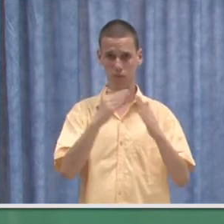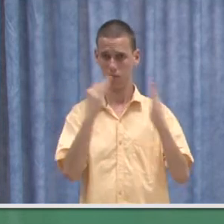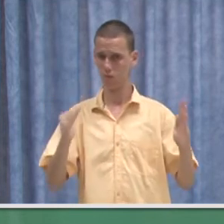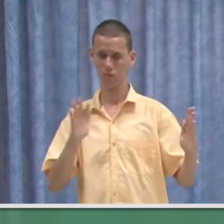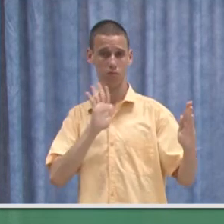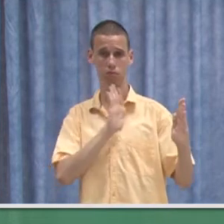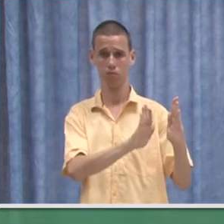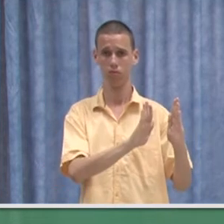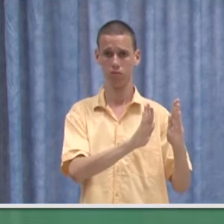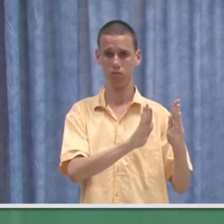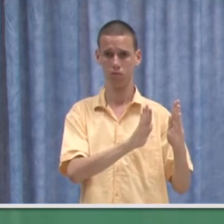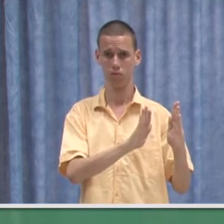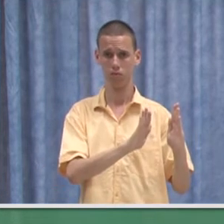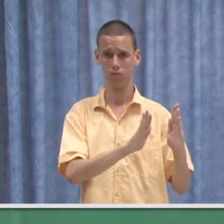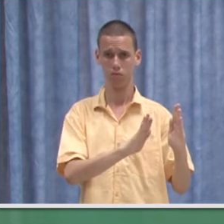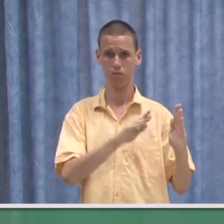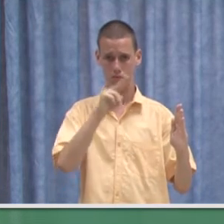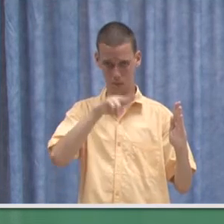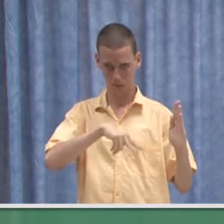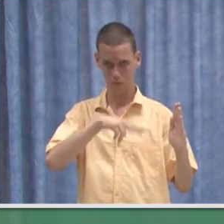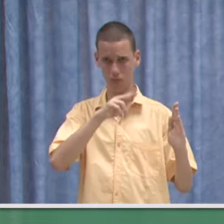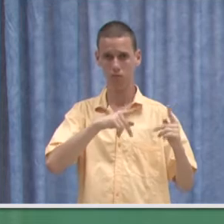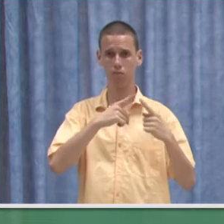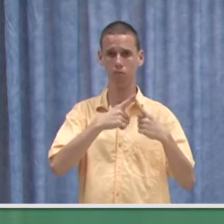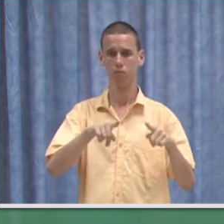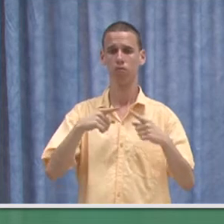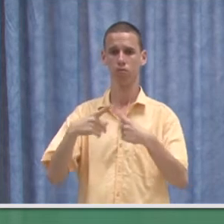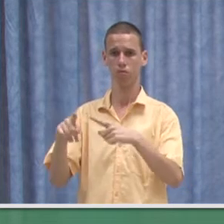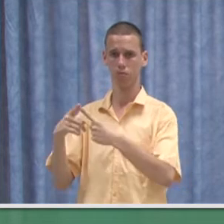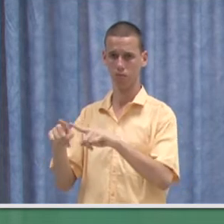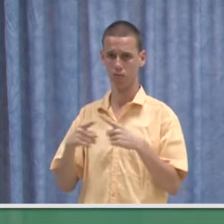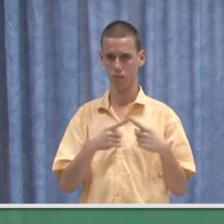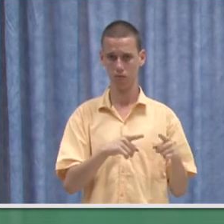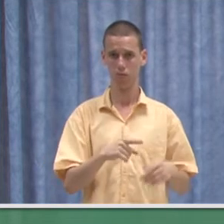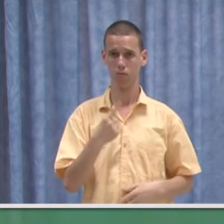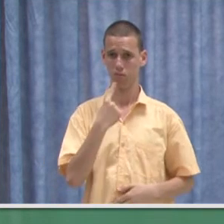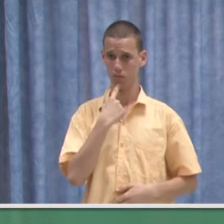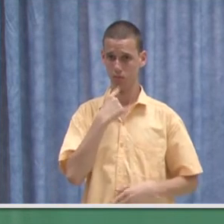la phase qui nous a donné. Bon, tout ce qui peut venir ici, disons, les autres